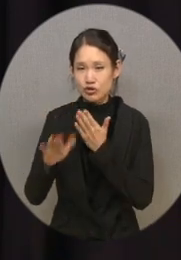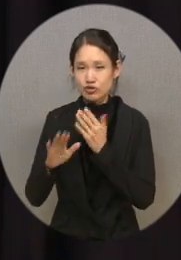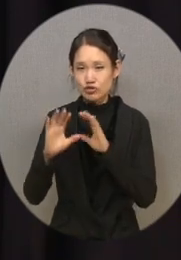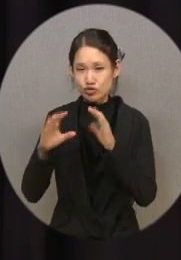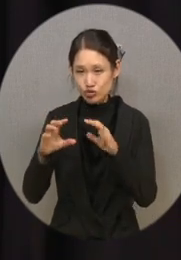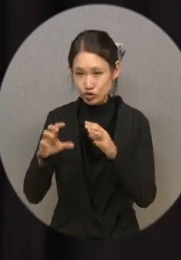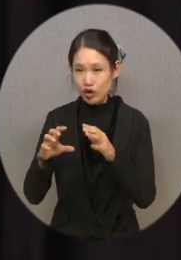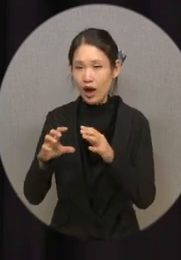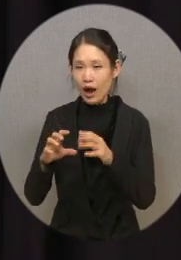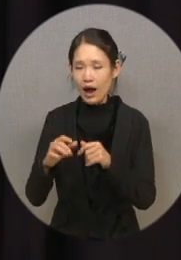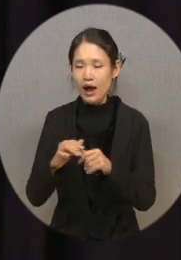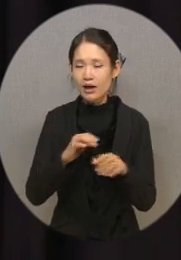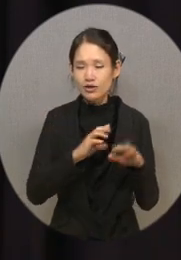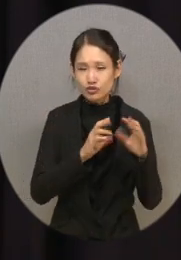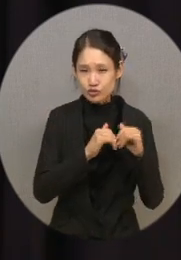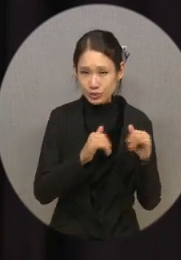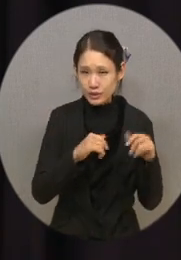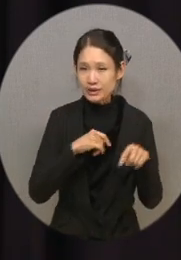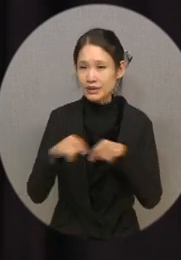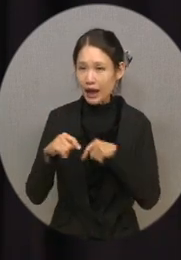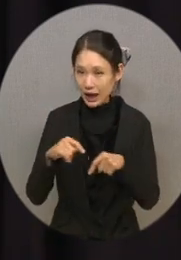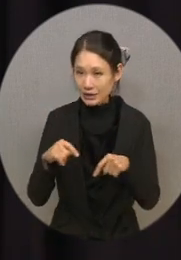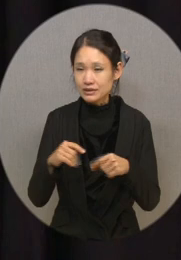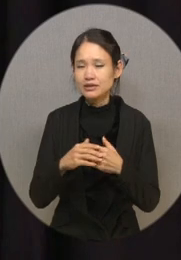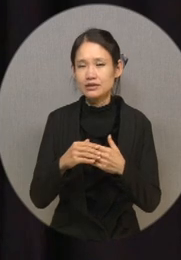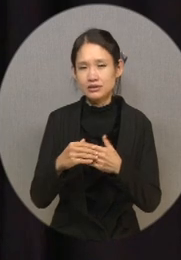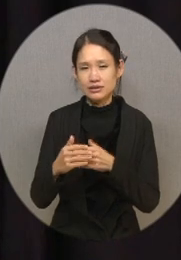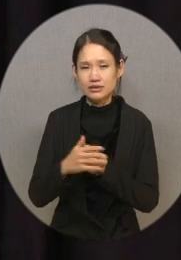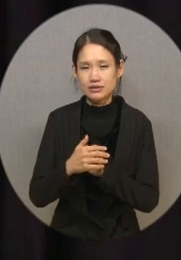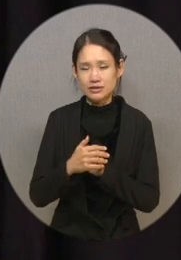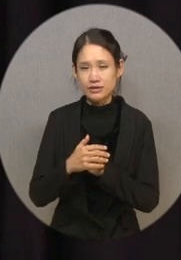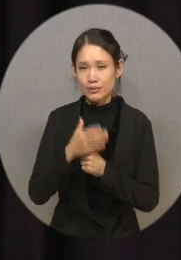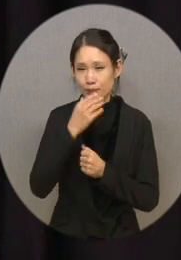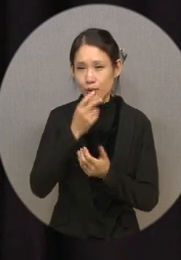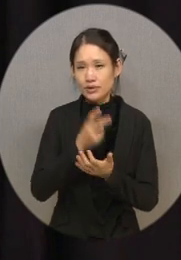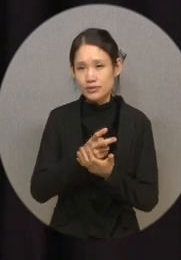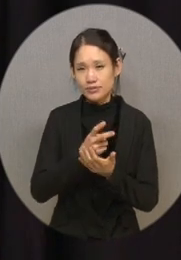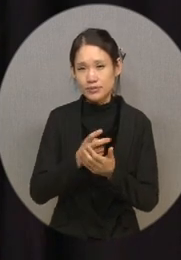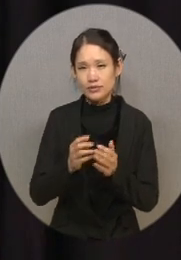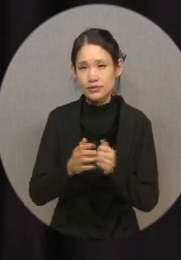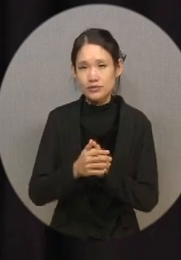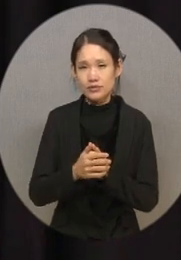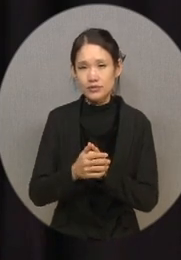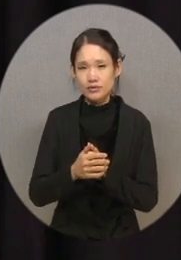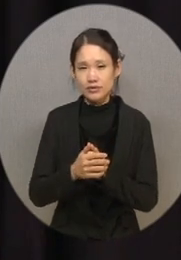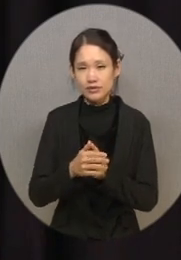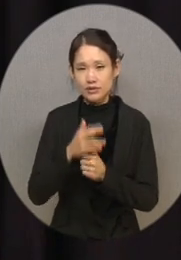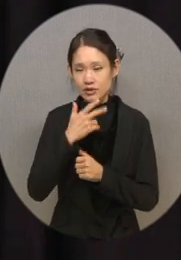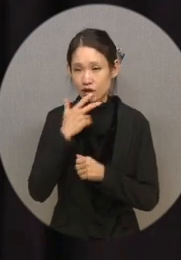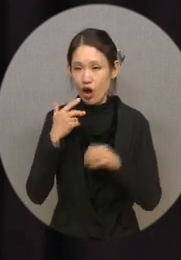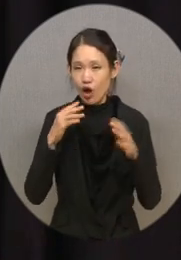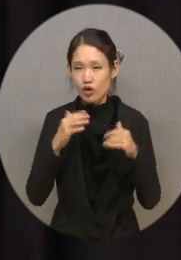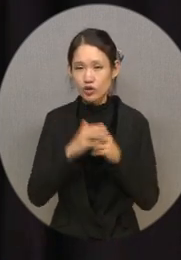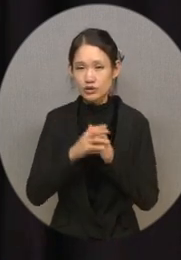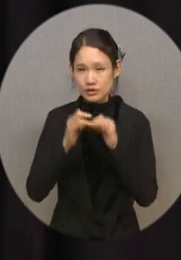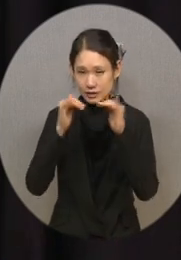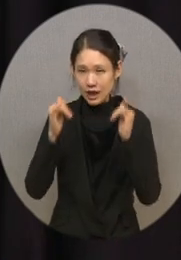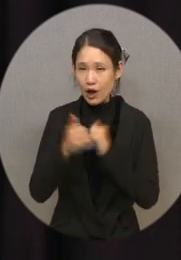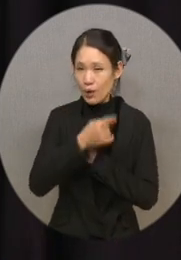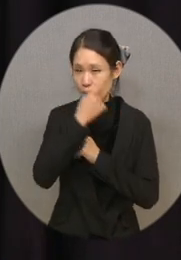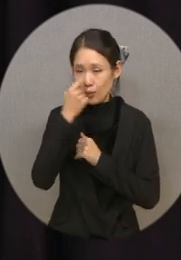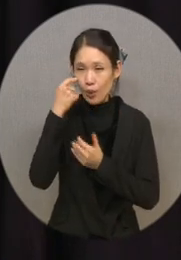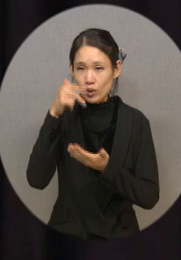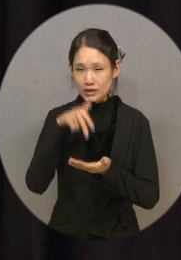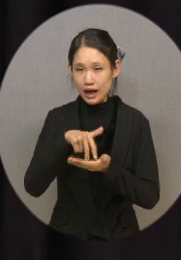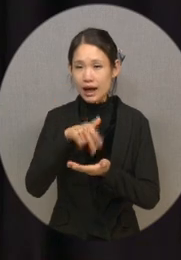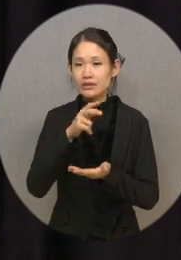국민을 다스리냐 하는 컨셉에서 해서 복지 제도가 나오지 않습니까? 그러고서는 이제 영국의 이제 사회 보장 제도도